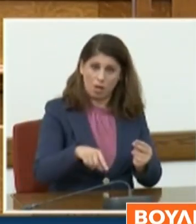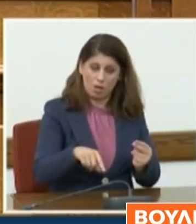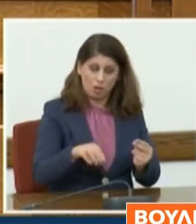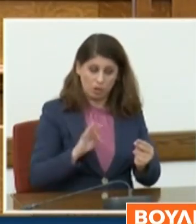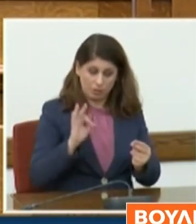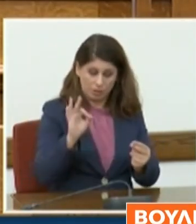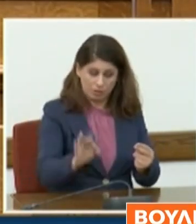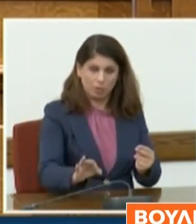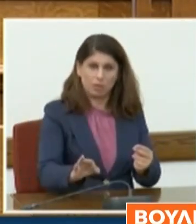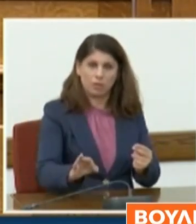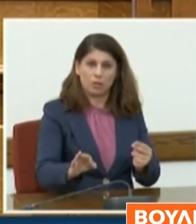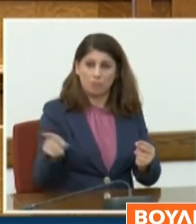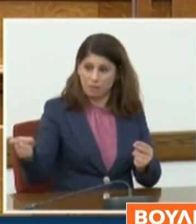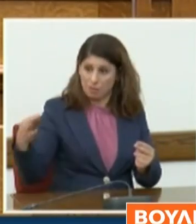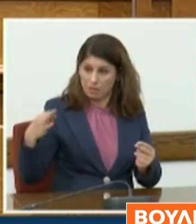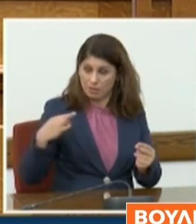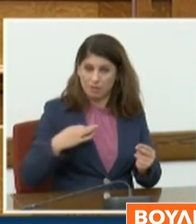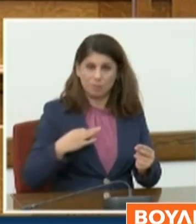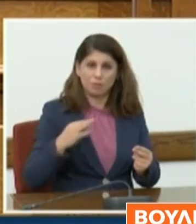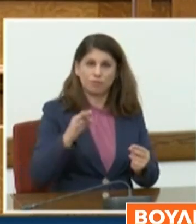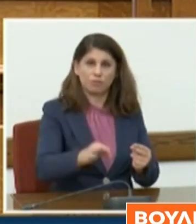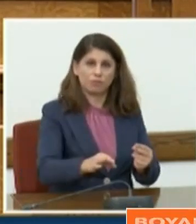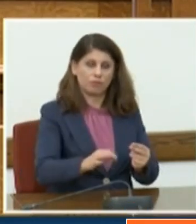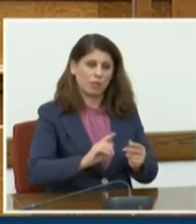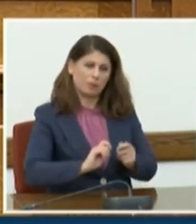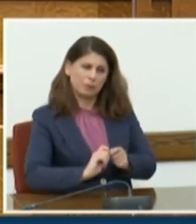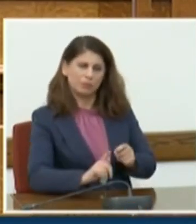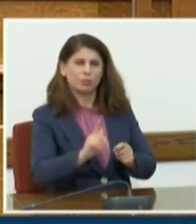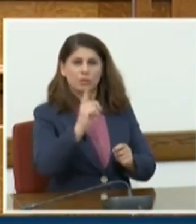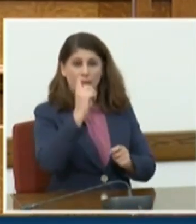ουσιαστικά με αυτό το οποίο είπατε στην υπονόμευση ενός εκ των εμβολίων,